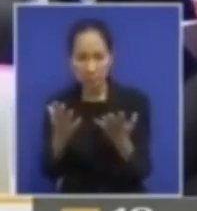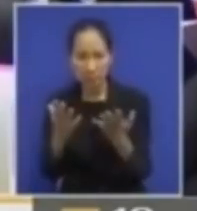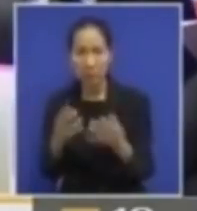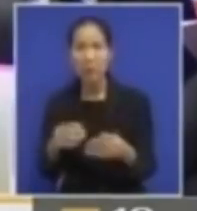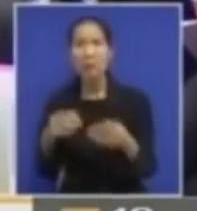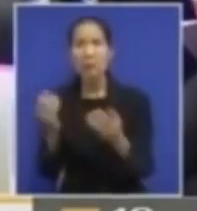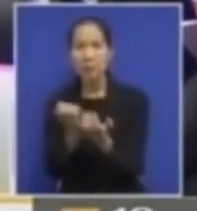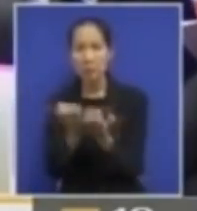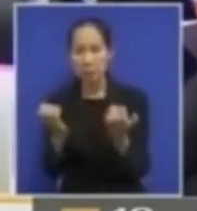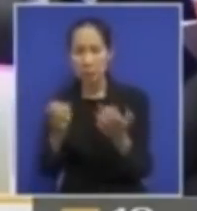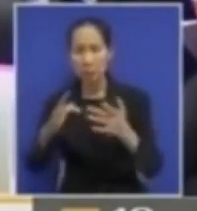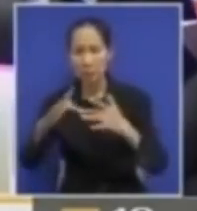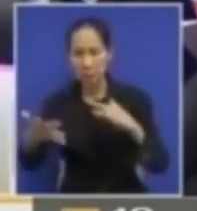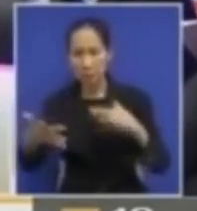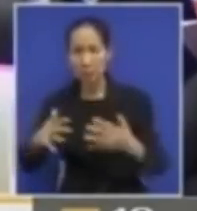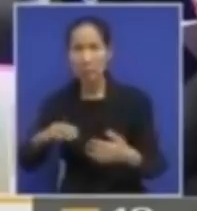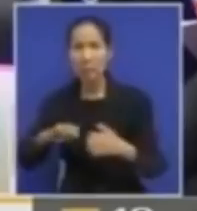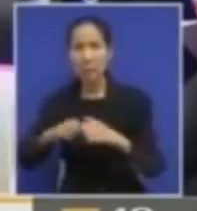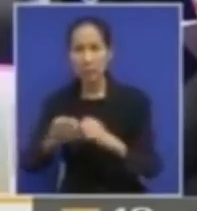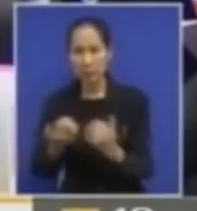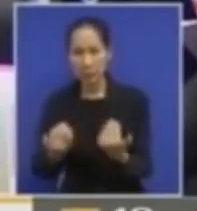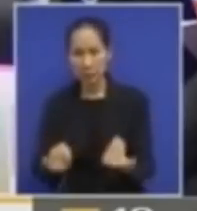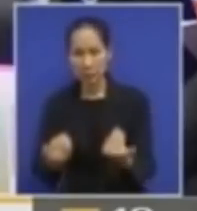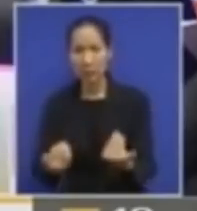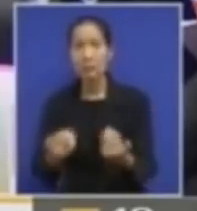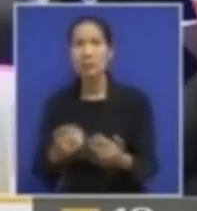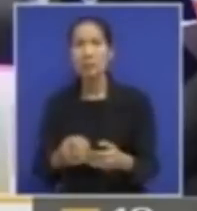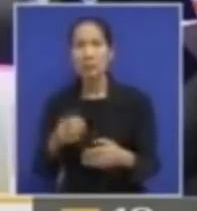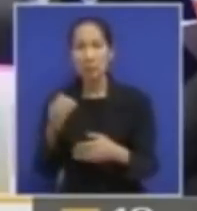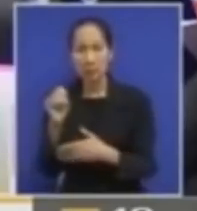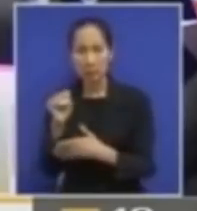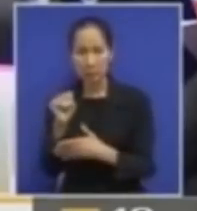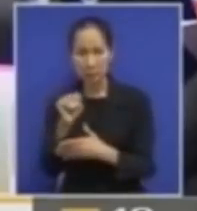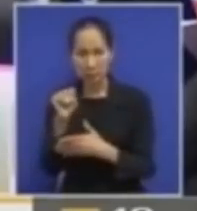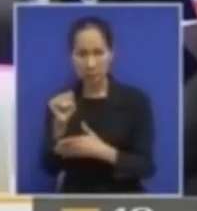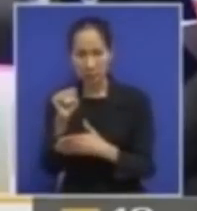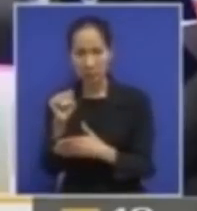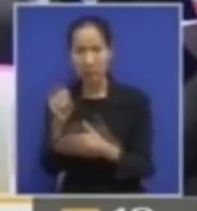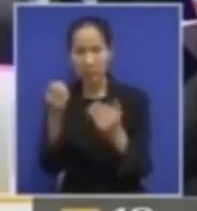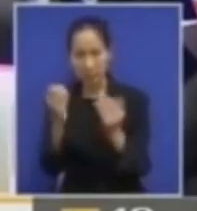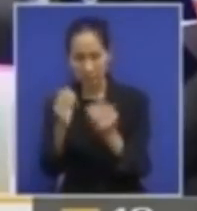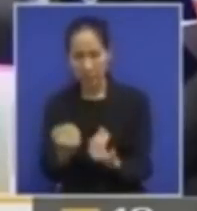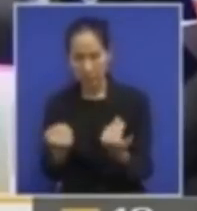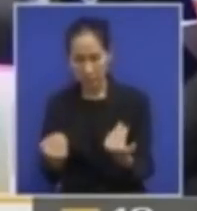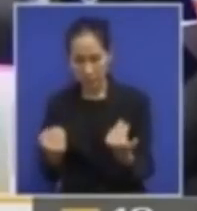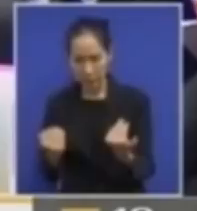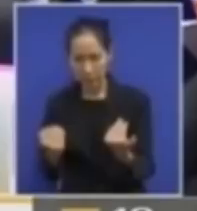างนี้เราเลยได้สภามาลักษณะนี้ผมเองไม่โทษตัวบุคคล